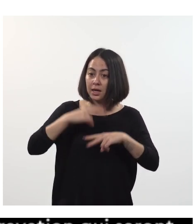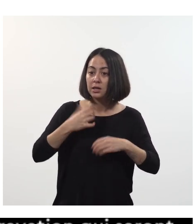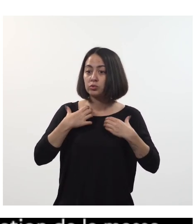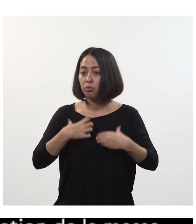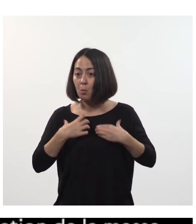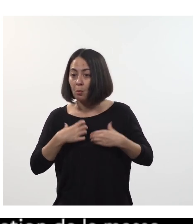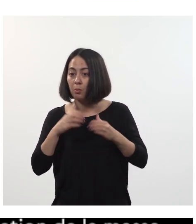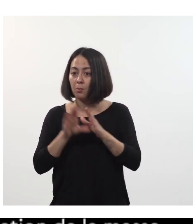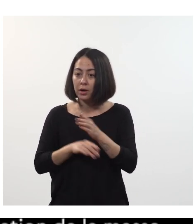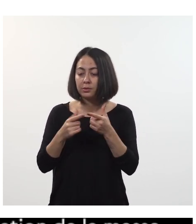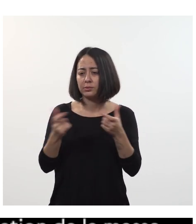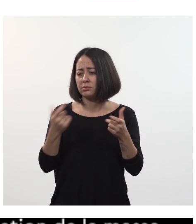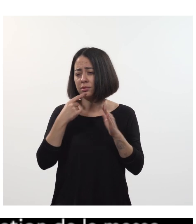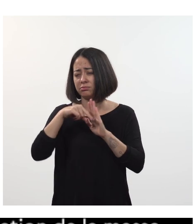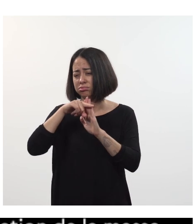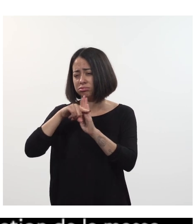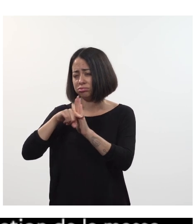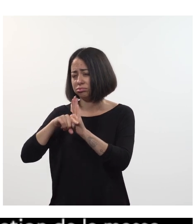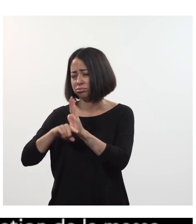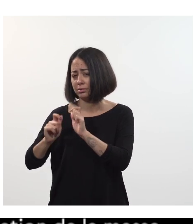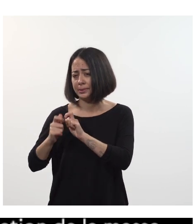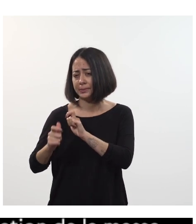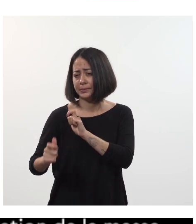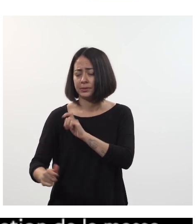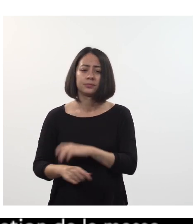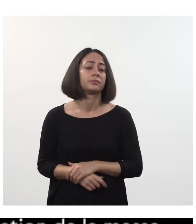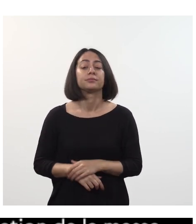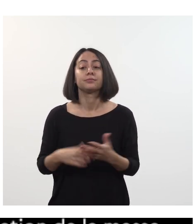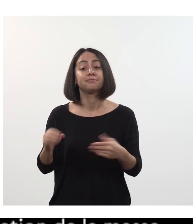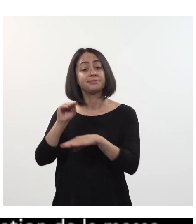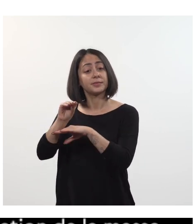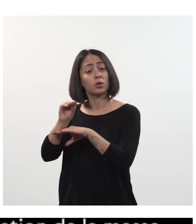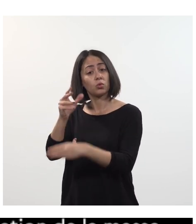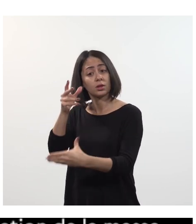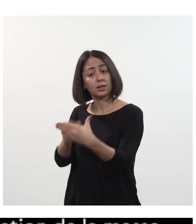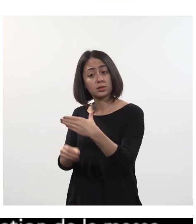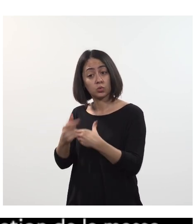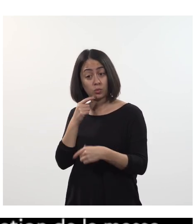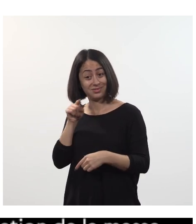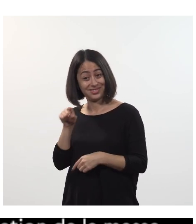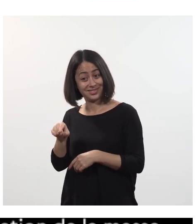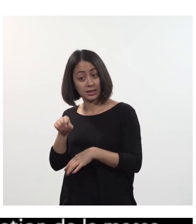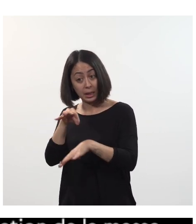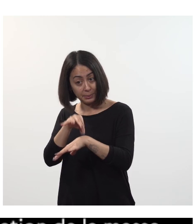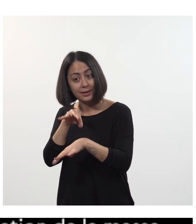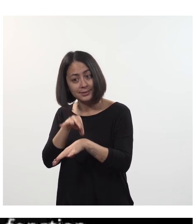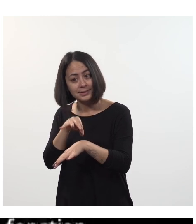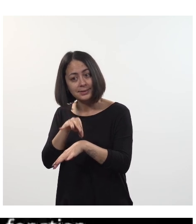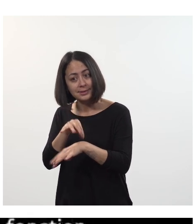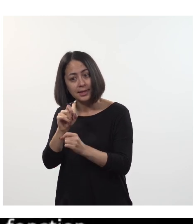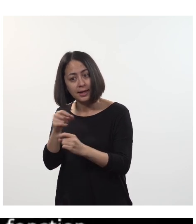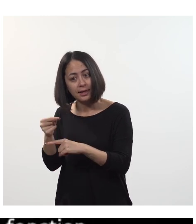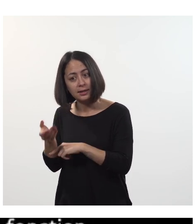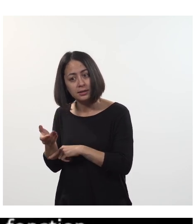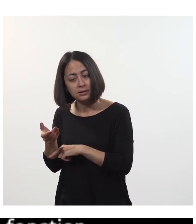Alors, en ce qui concerne la dénutrition, gardez en tête que c'est pathologique, c'est anormal. Il ne faut pas se dire, bah, tiens, la